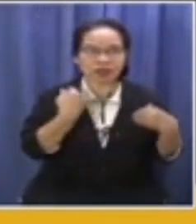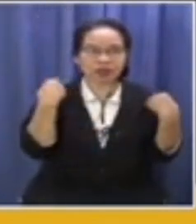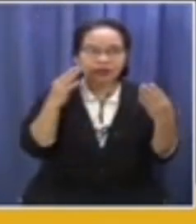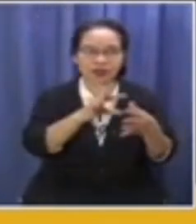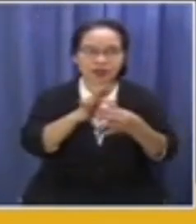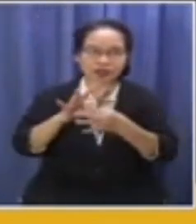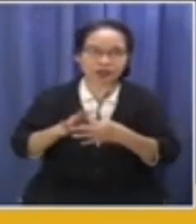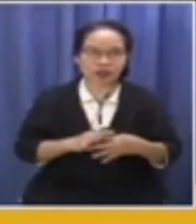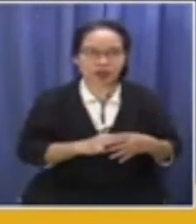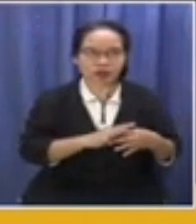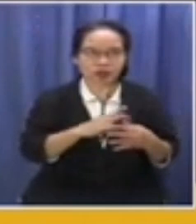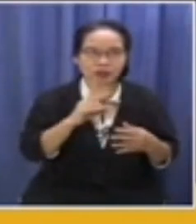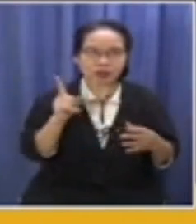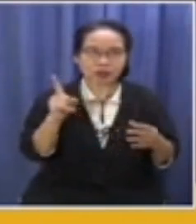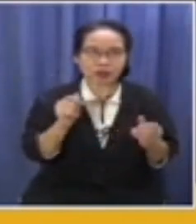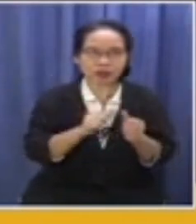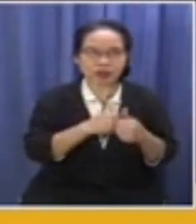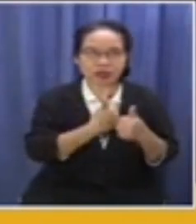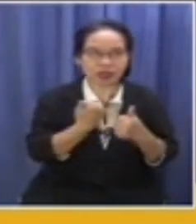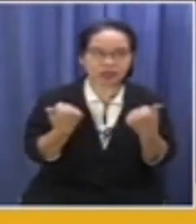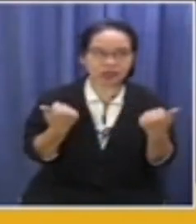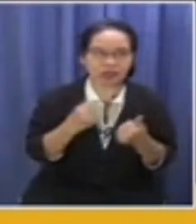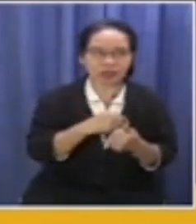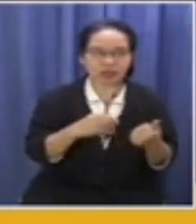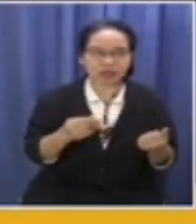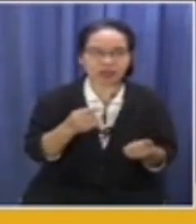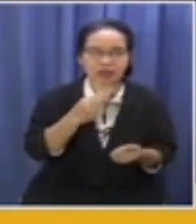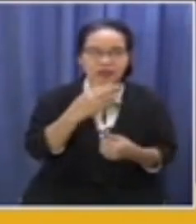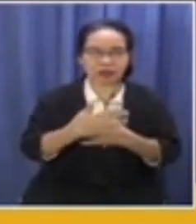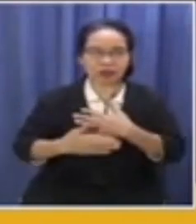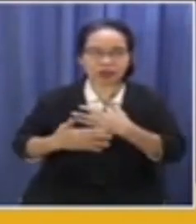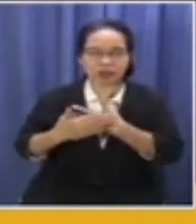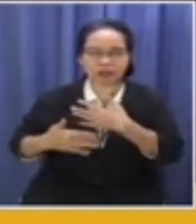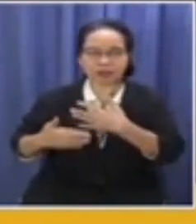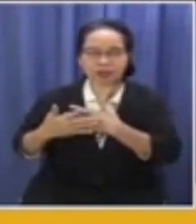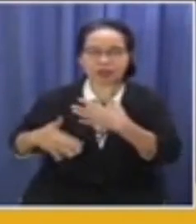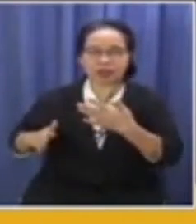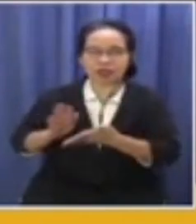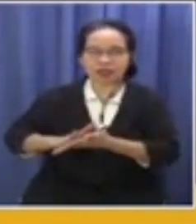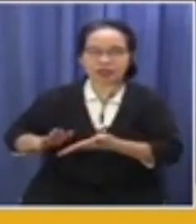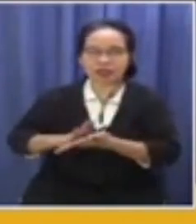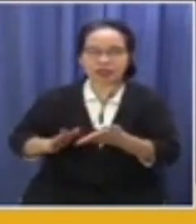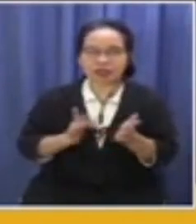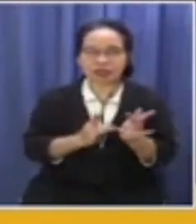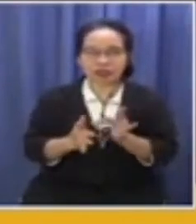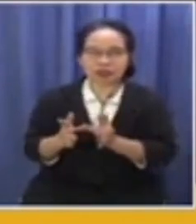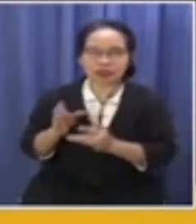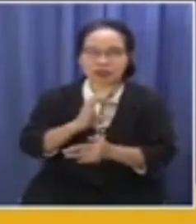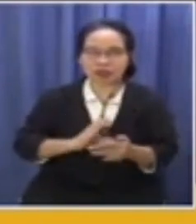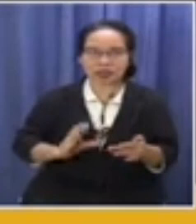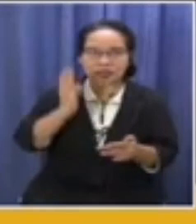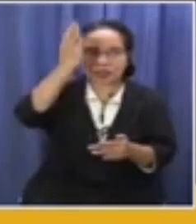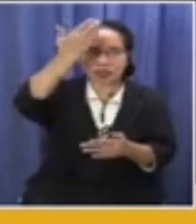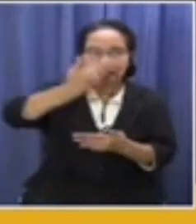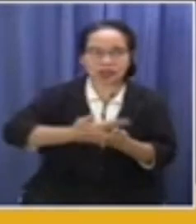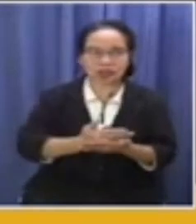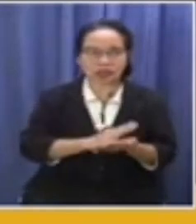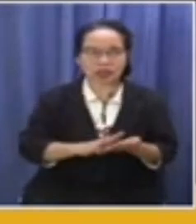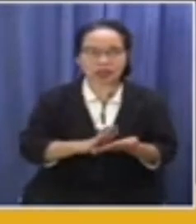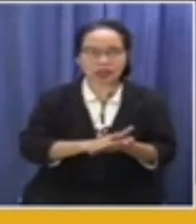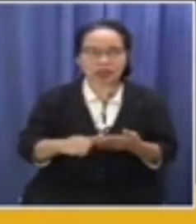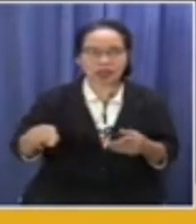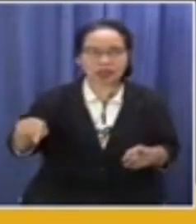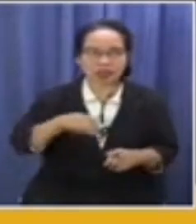pakikisama tayo sa isa't isa at nililinis tayo ng dugo ni Hesus na kanyang anak sa lahat